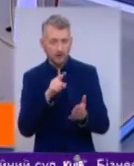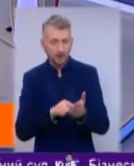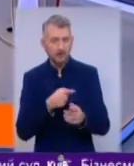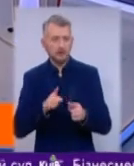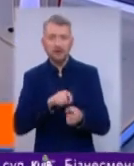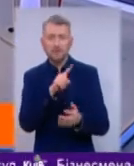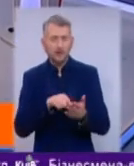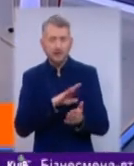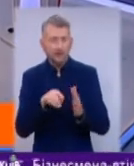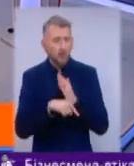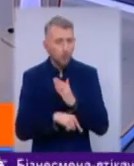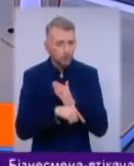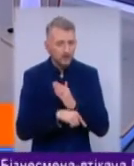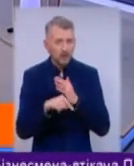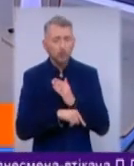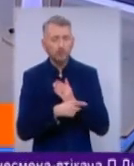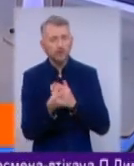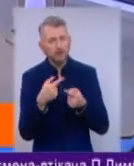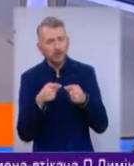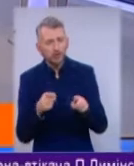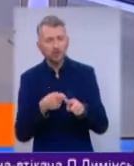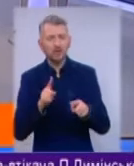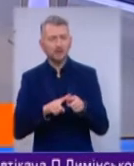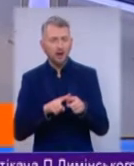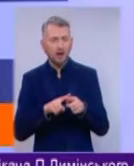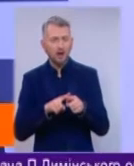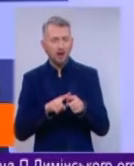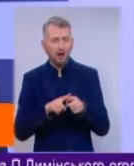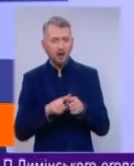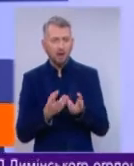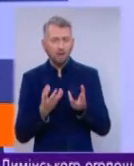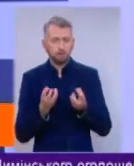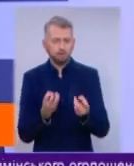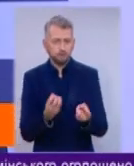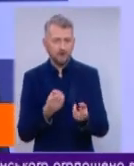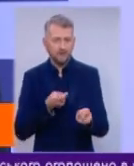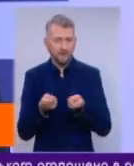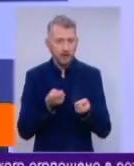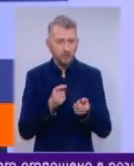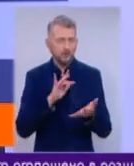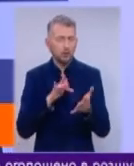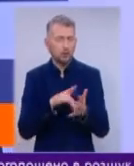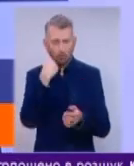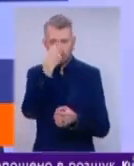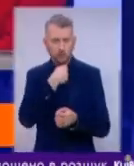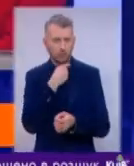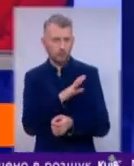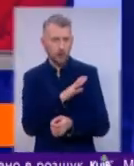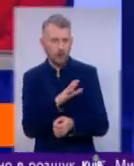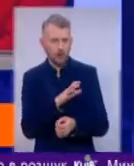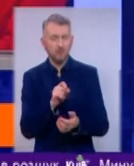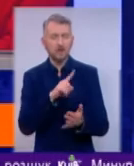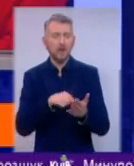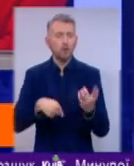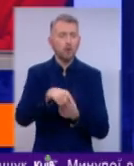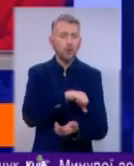питання не корупції. Корупція це трошки інше, це зловживання владою з метою особистих вигод якихось, особистого збагачення. Питання там обігу